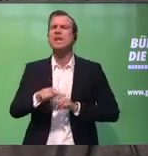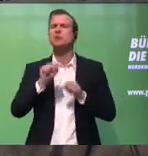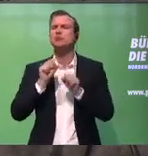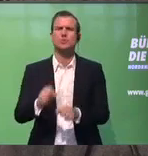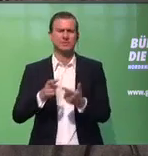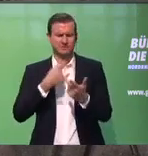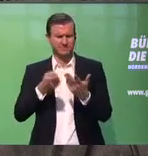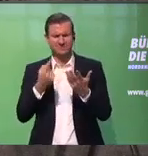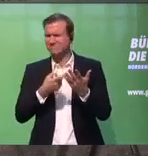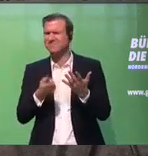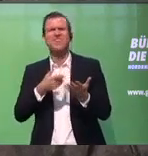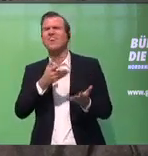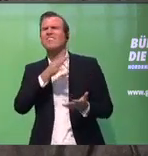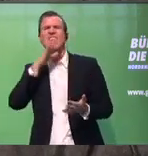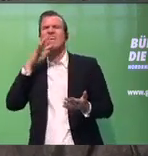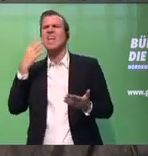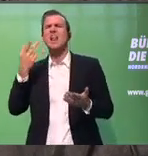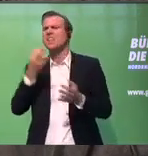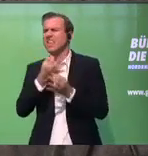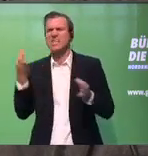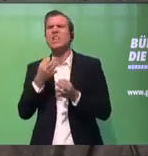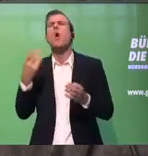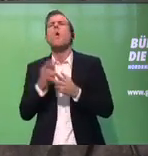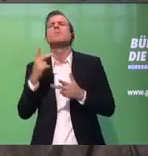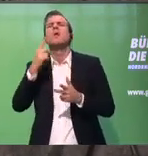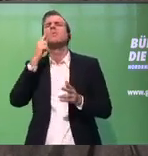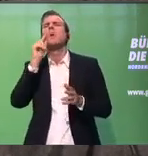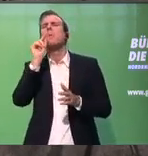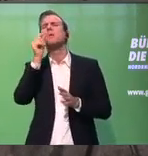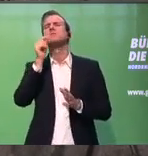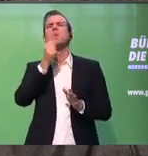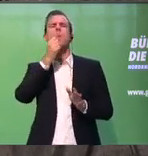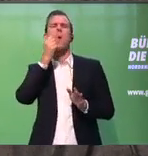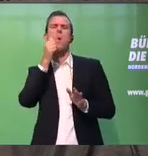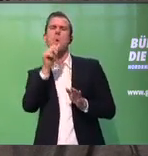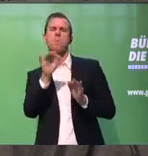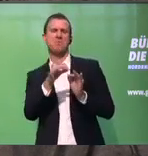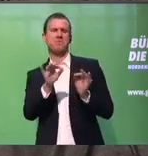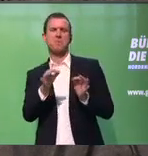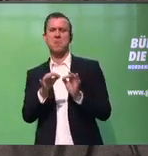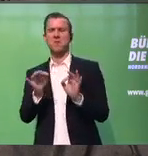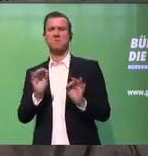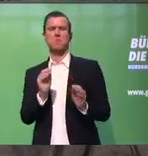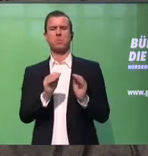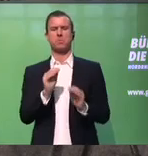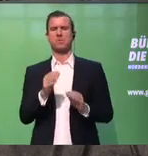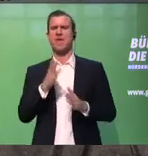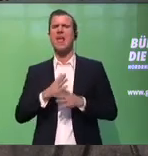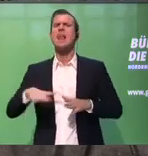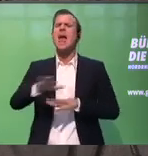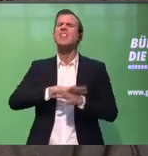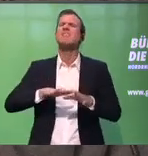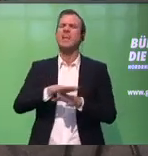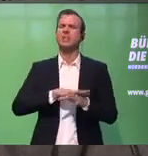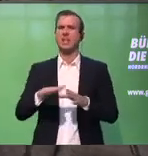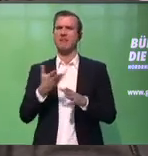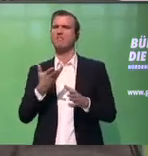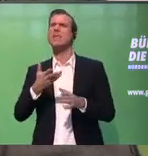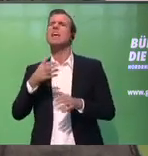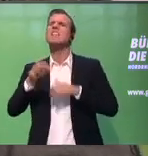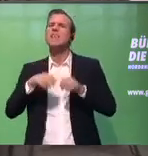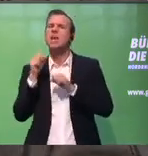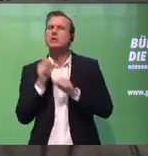da tiefe Lücken oder sehr vage Formulierungen, die nicht weiterhelfen. Landwirtschaft, Tierschutz, auch ein